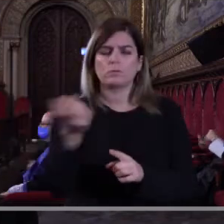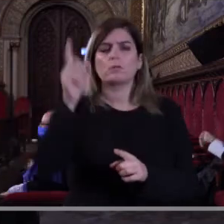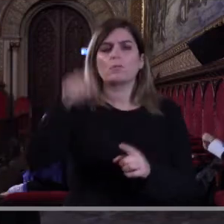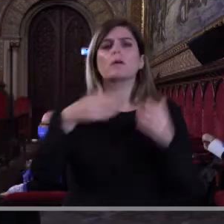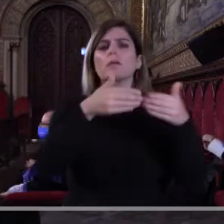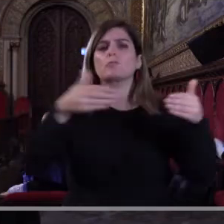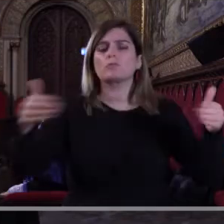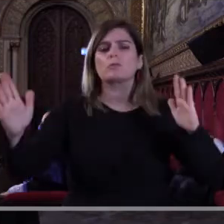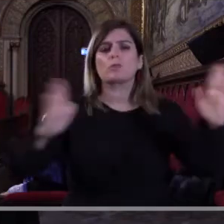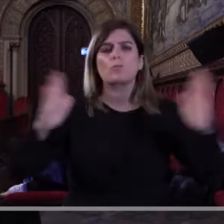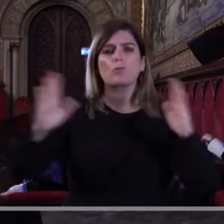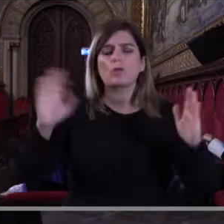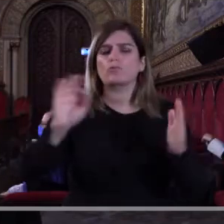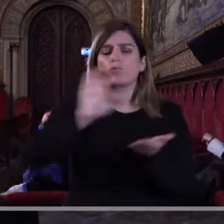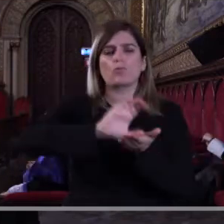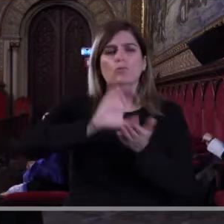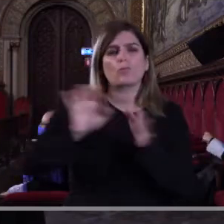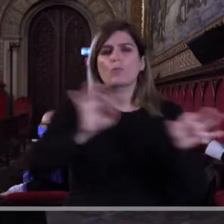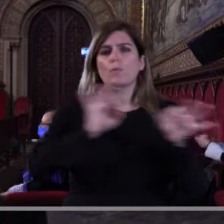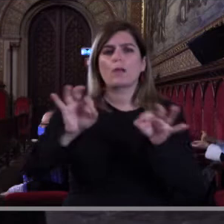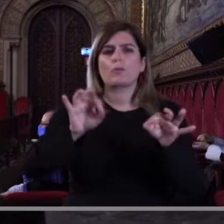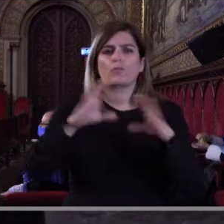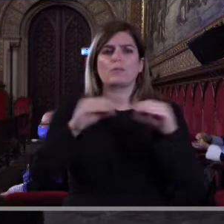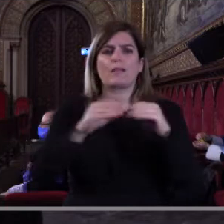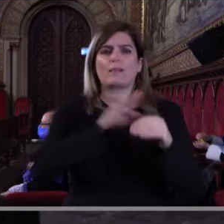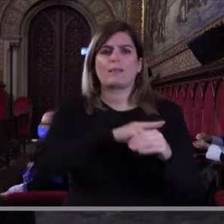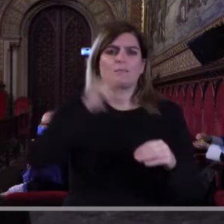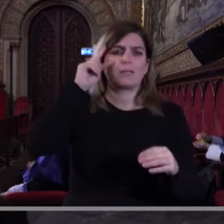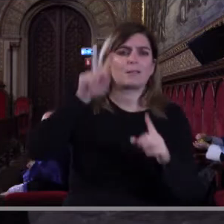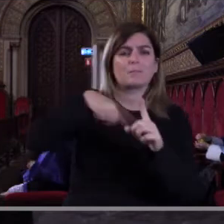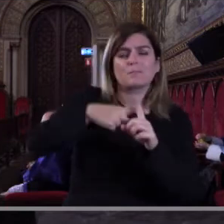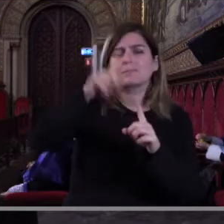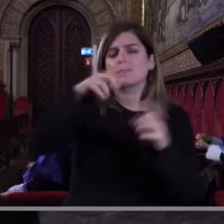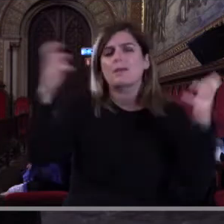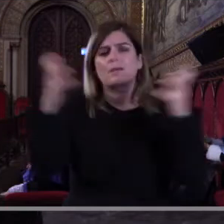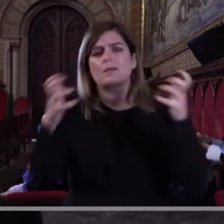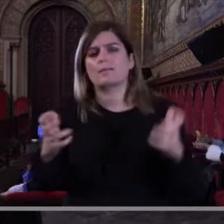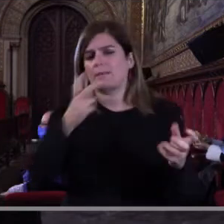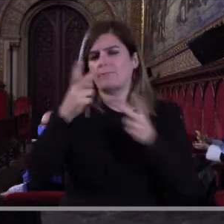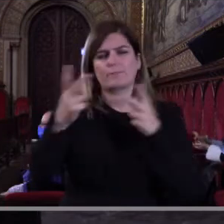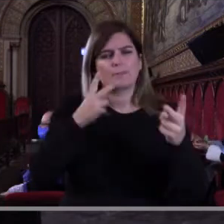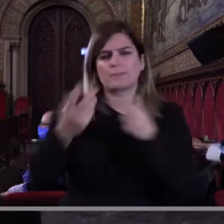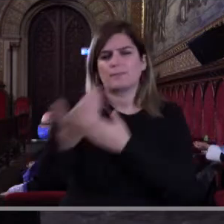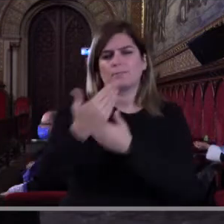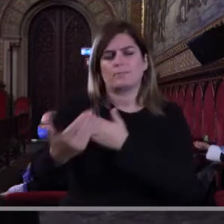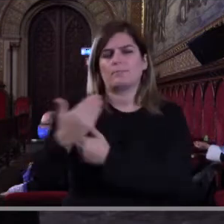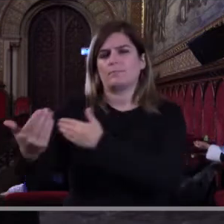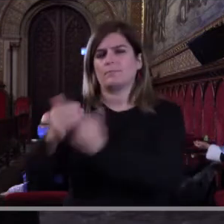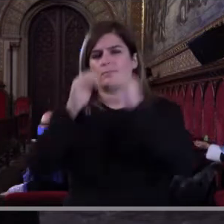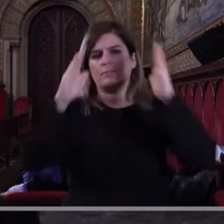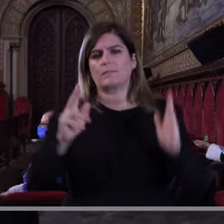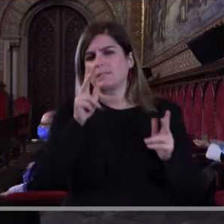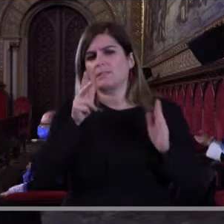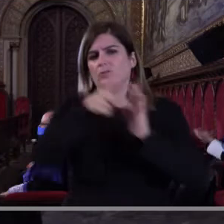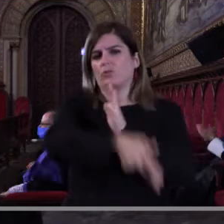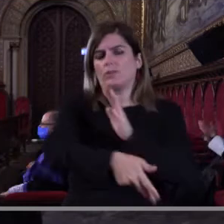en la programació dels cursos de la Universitat de l'Experiència i en els milers de visitants que rep anualment el nostre edifici